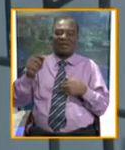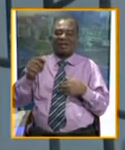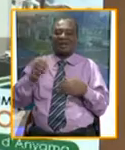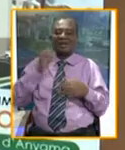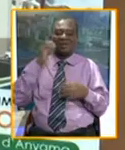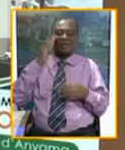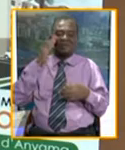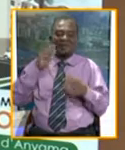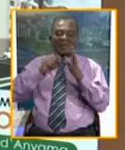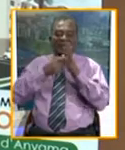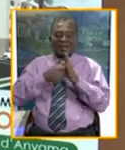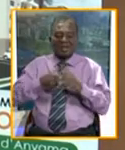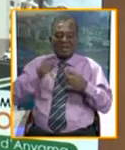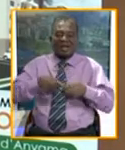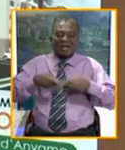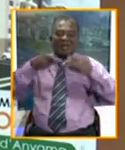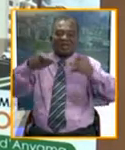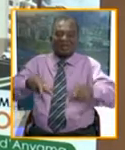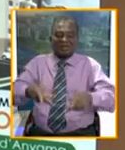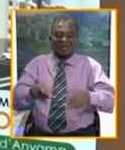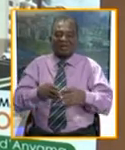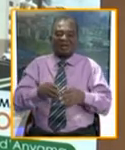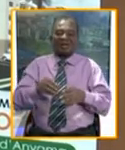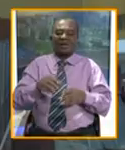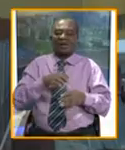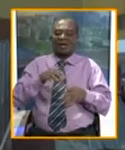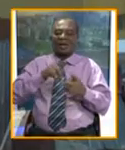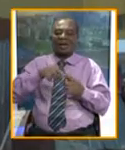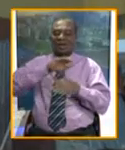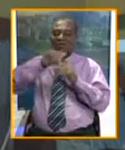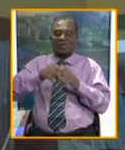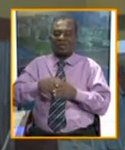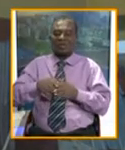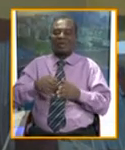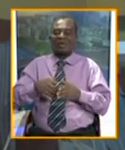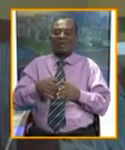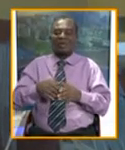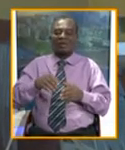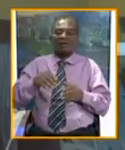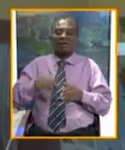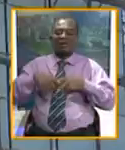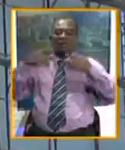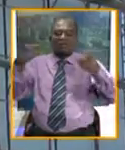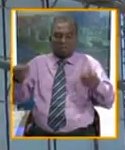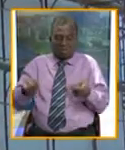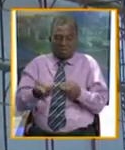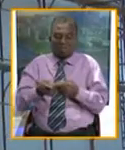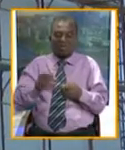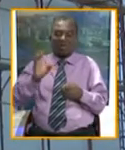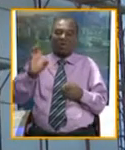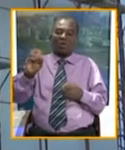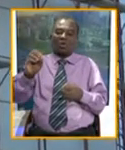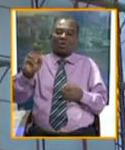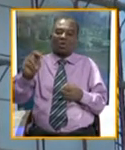clés à remettre aux acquéreurs jusqu'à l'achèvement complet du programme Concorde. Le programme Concorde 3 est un ensemble de 376